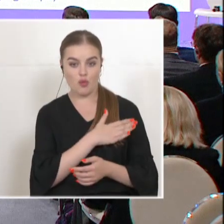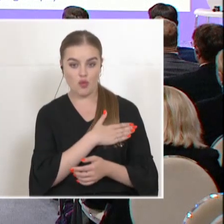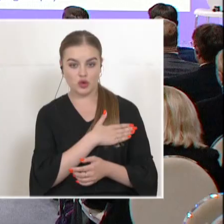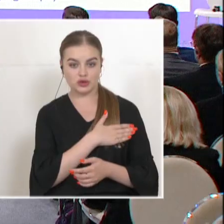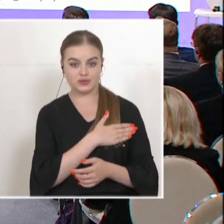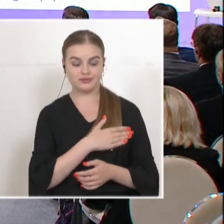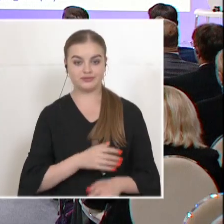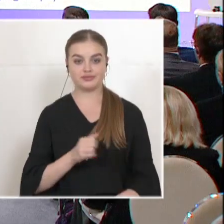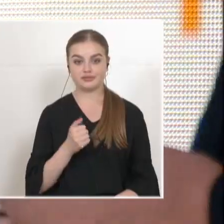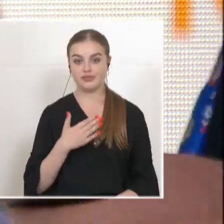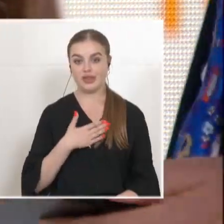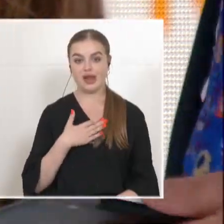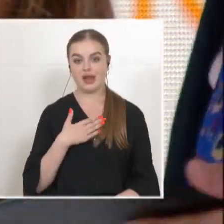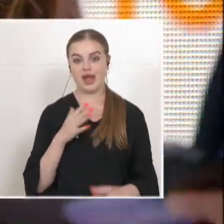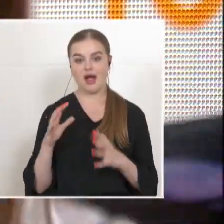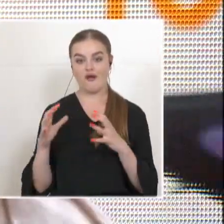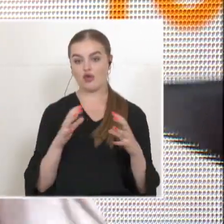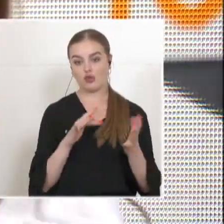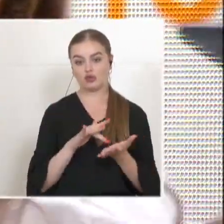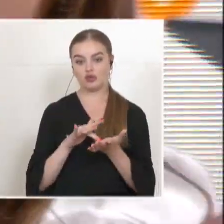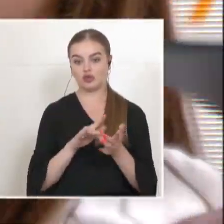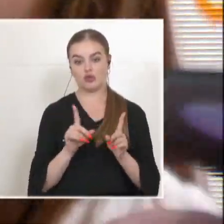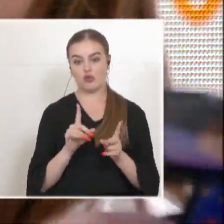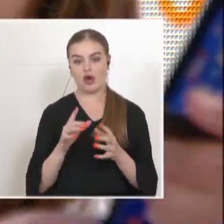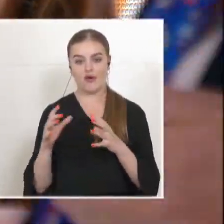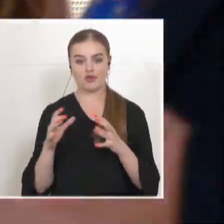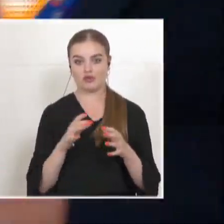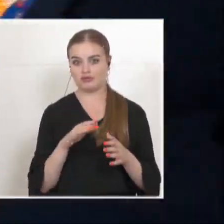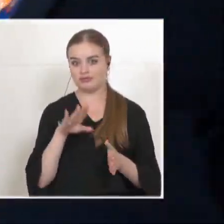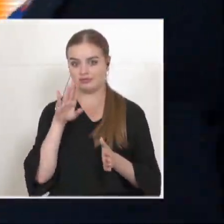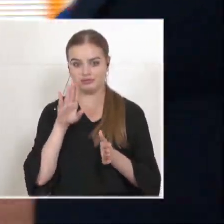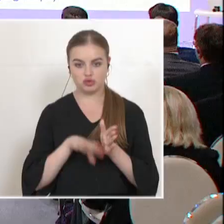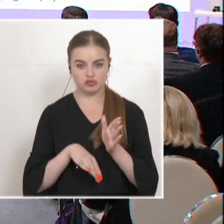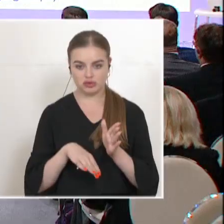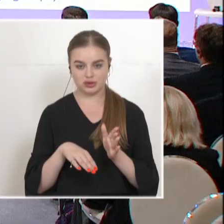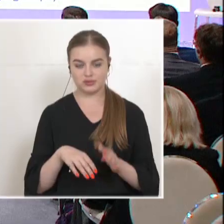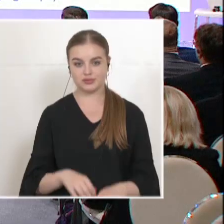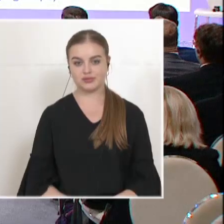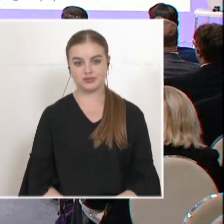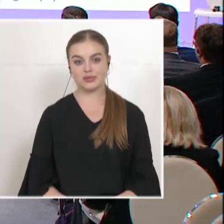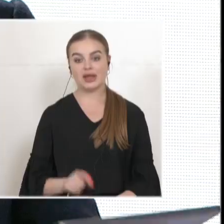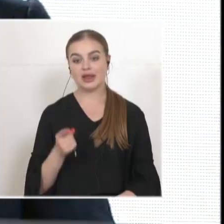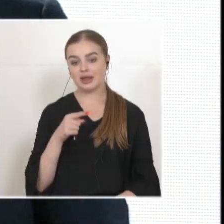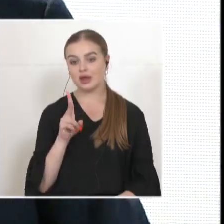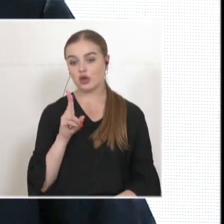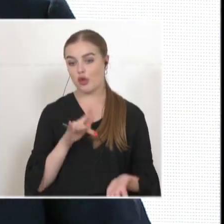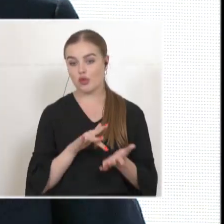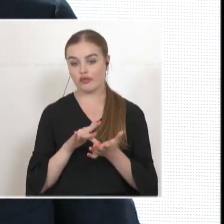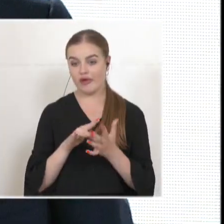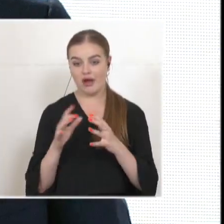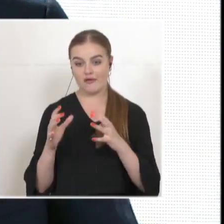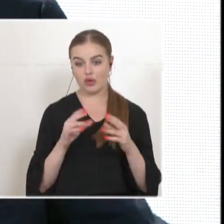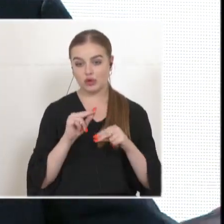А я автобусом подорожувала, автобусом набагато гірше. Ті, хто подорожував автобусом